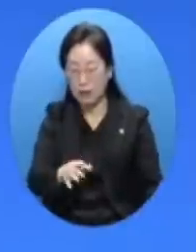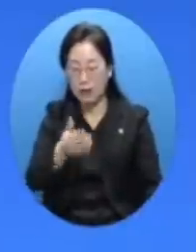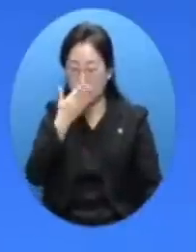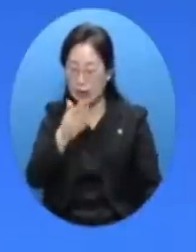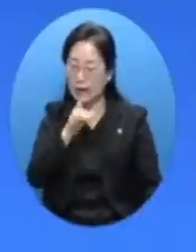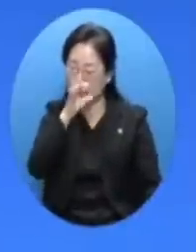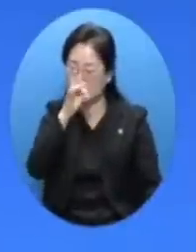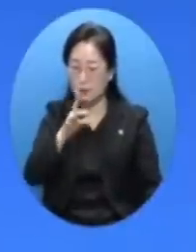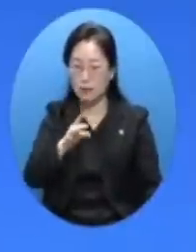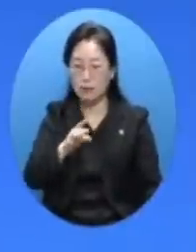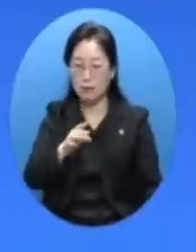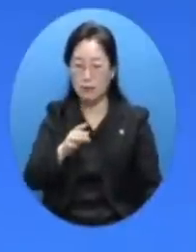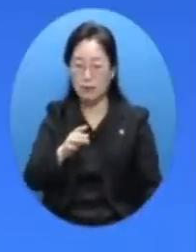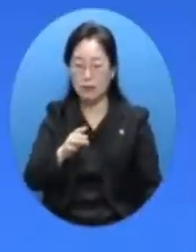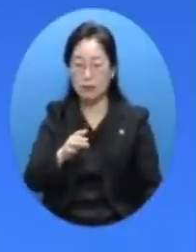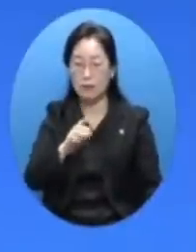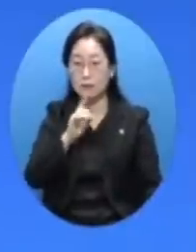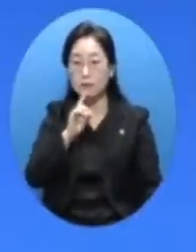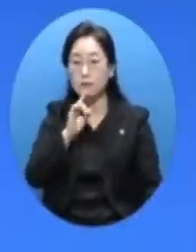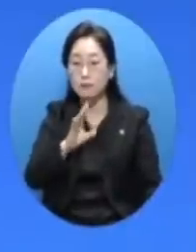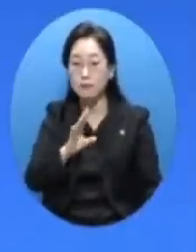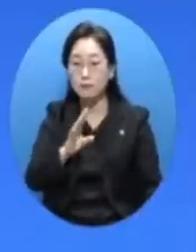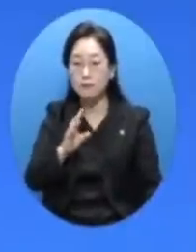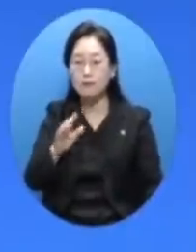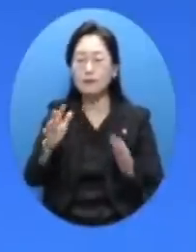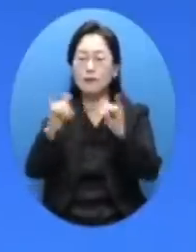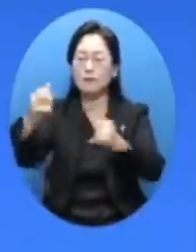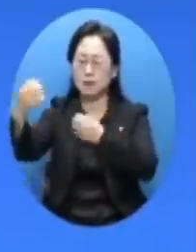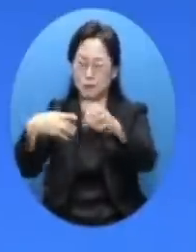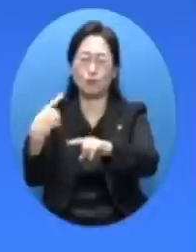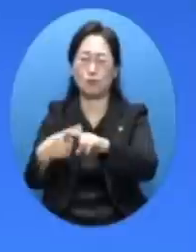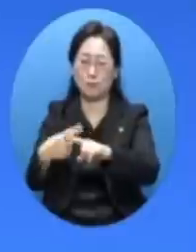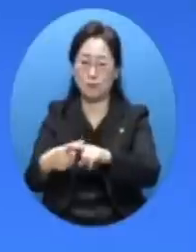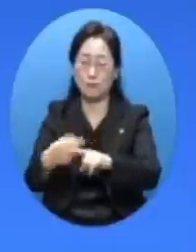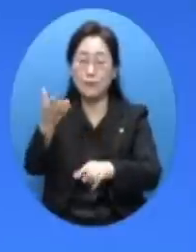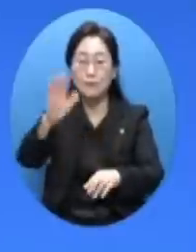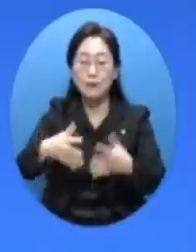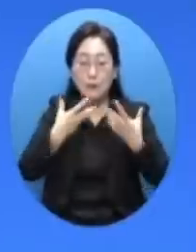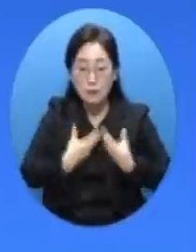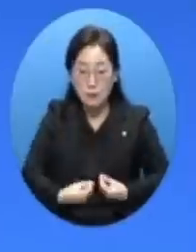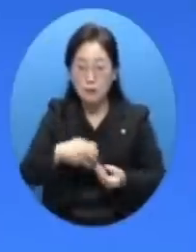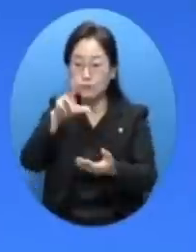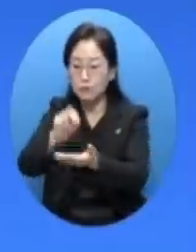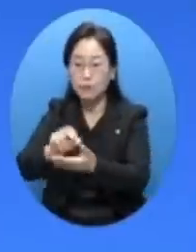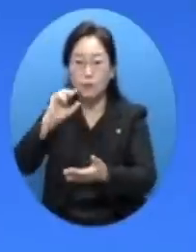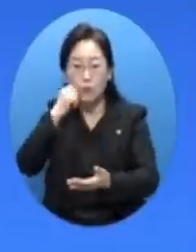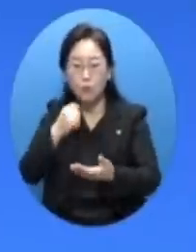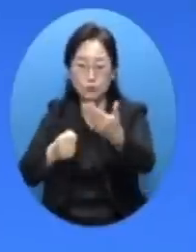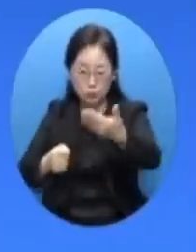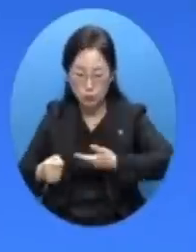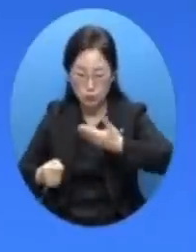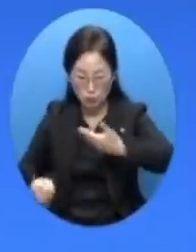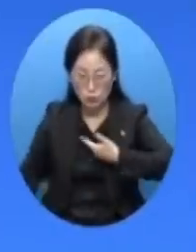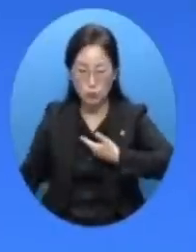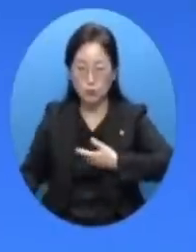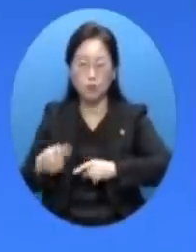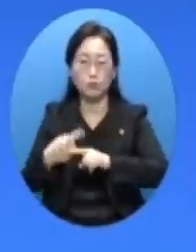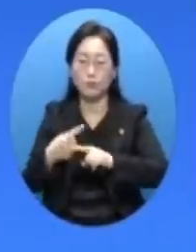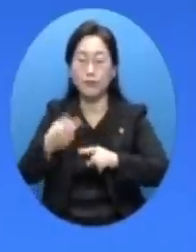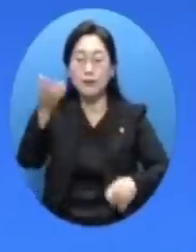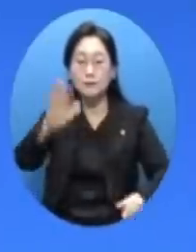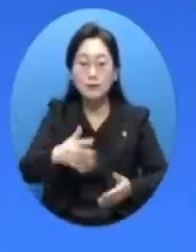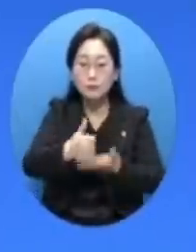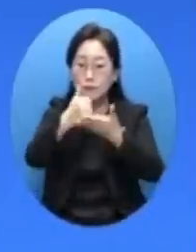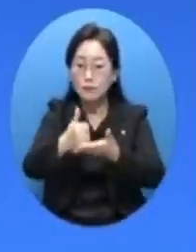없다는 얘기만 들려옵니다. 여러분 사람의 얘기는 그렇습니다. 우리에게 절망을 가져주고 문제를 가져주고 어려움을 가져주는 것입니다. 그러나 주님의 음성은